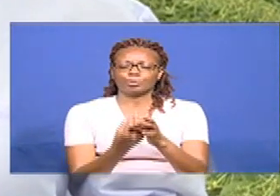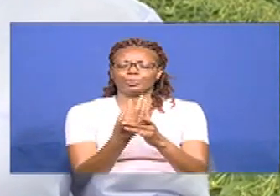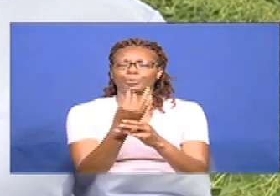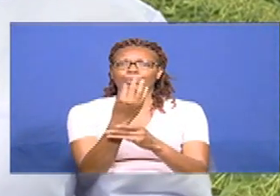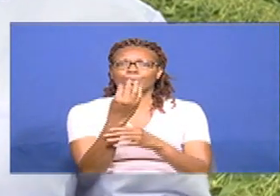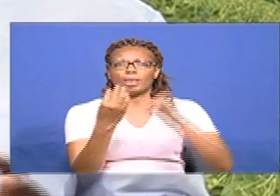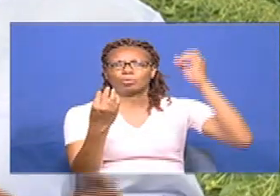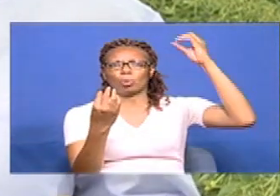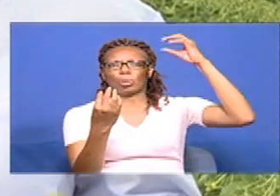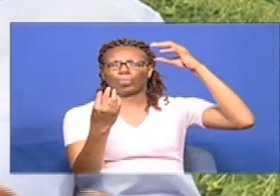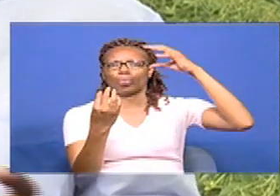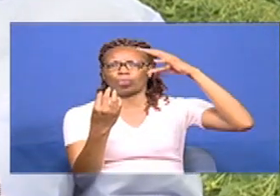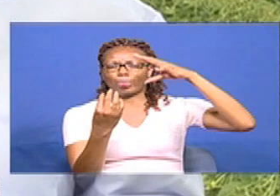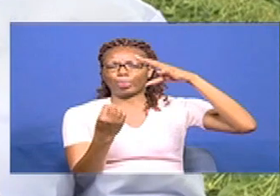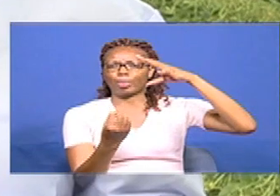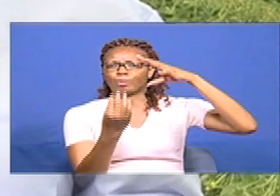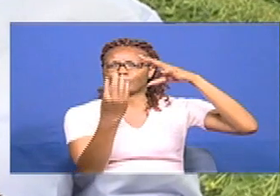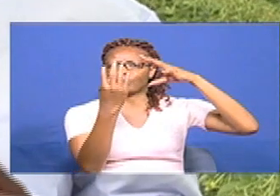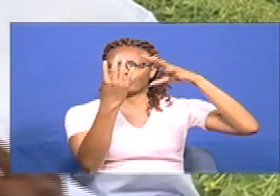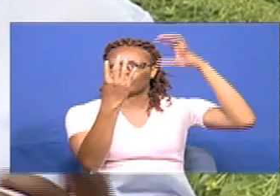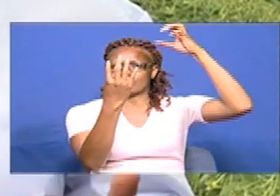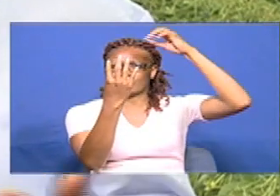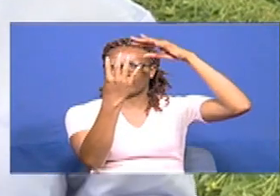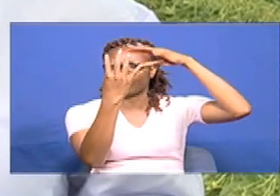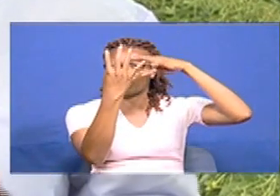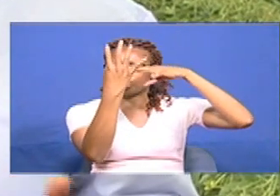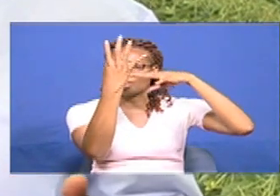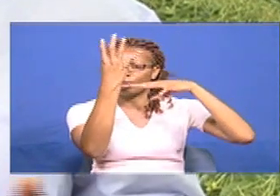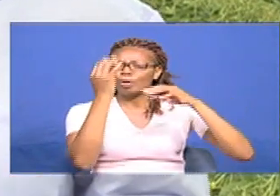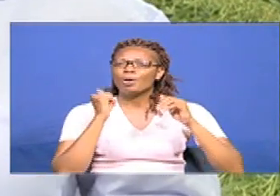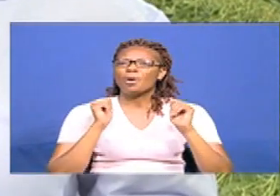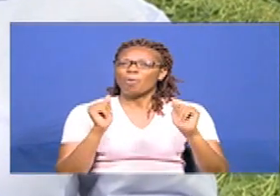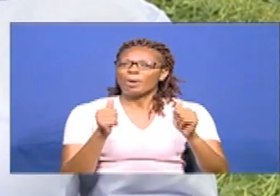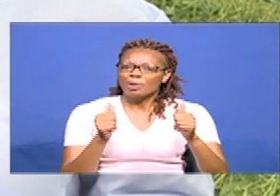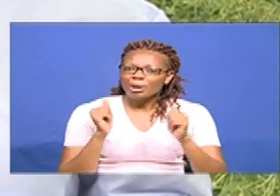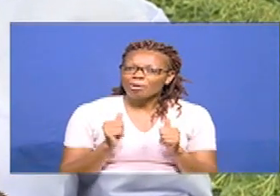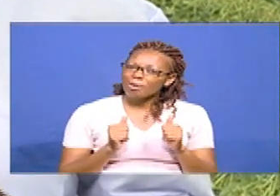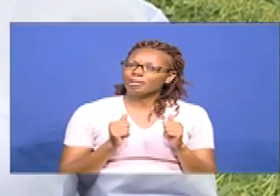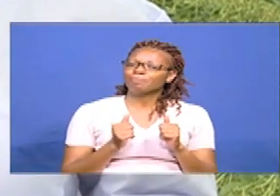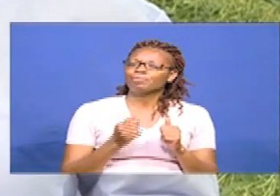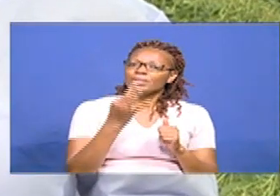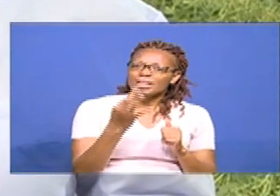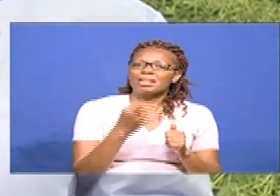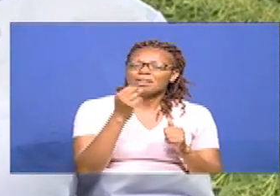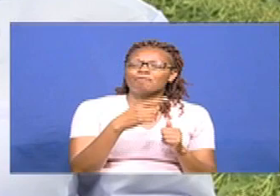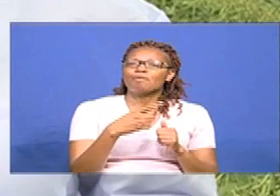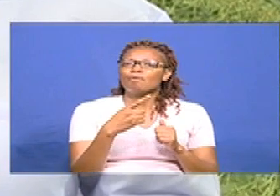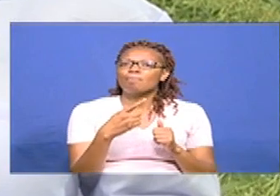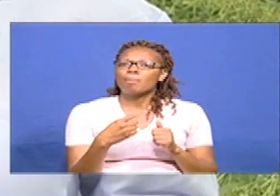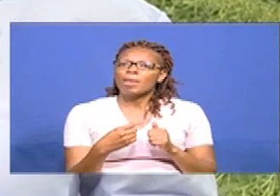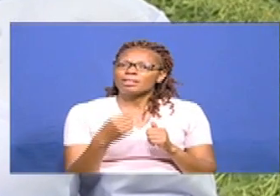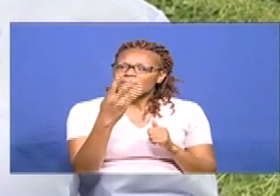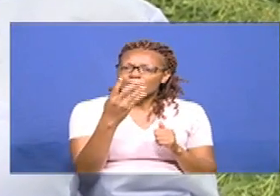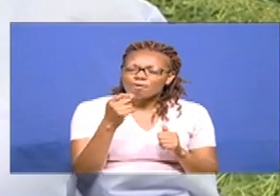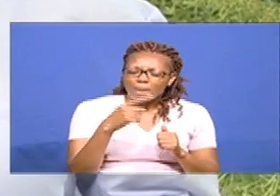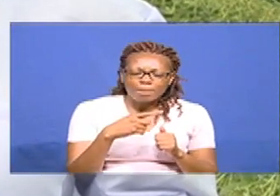climate change, wakati tunapata mvua wiki kama 2, 3, 4 ama mwezi moja hivi. Ndengu zinaweza fanya vizuri